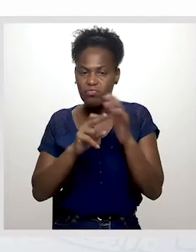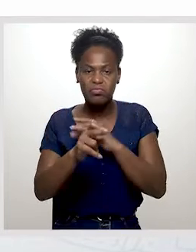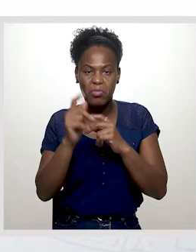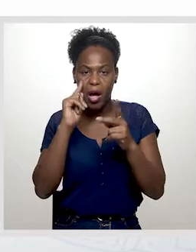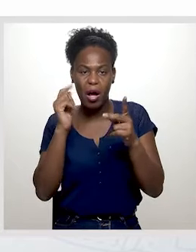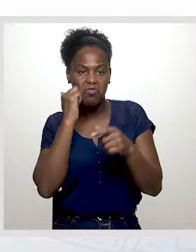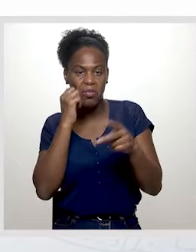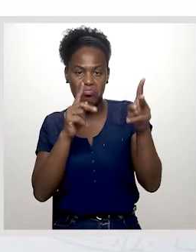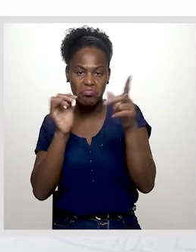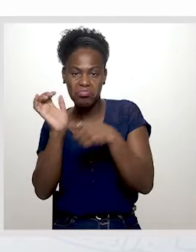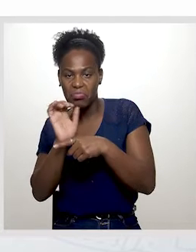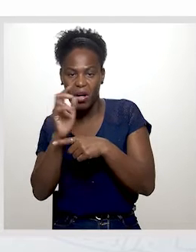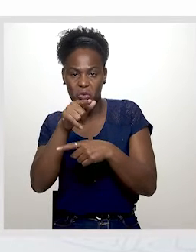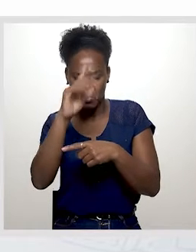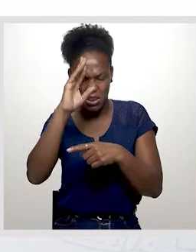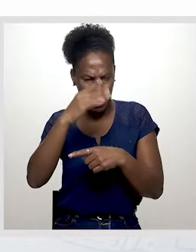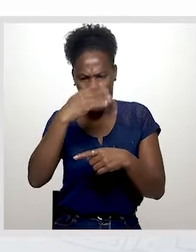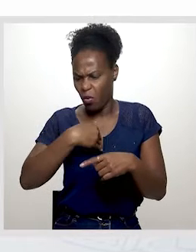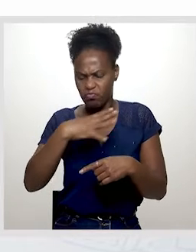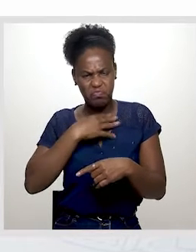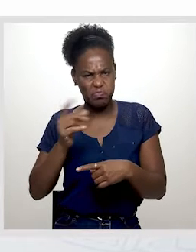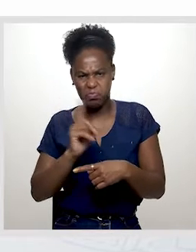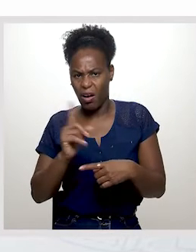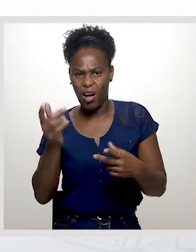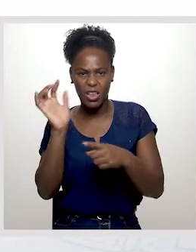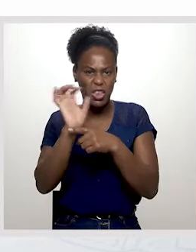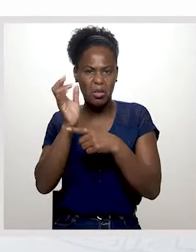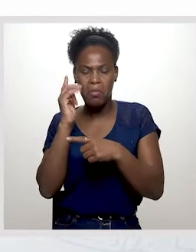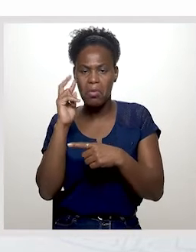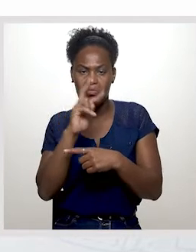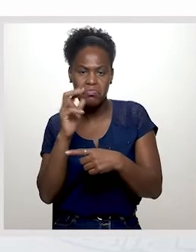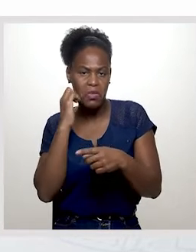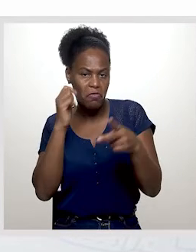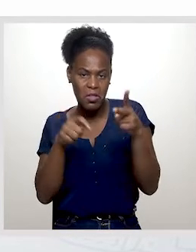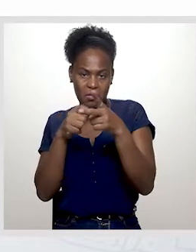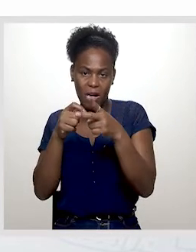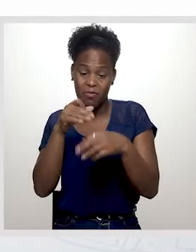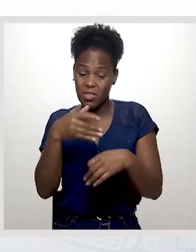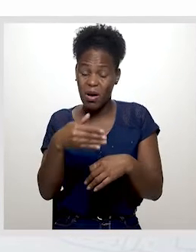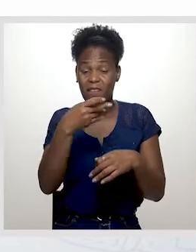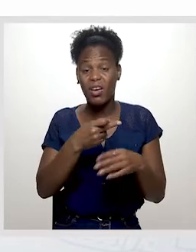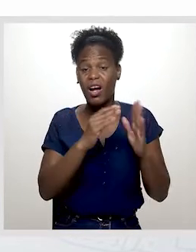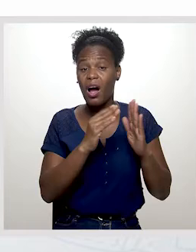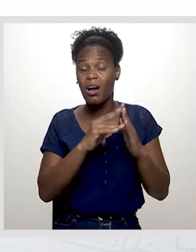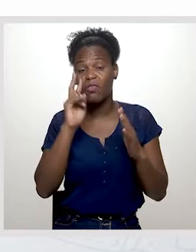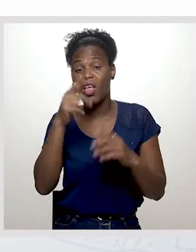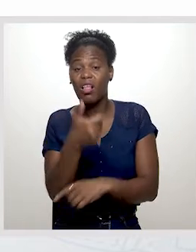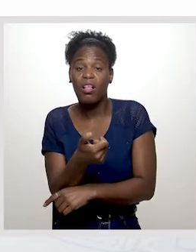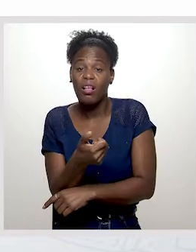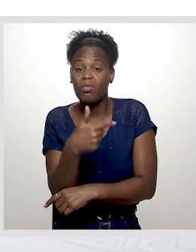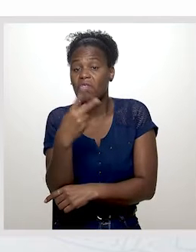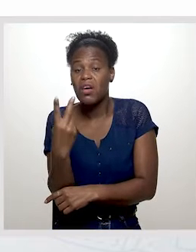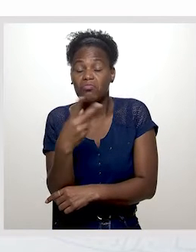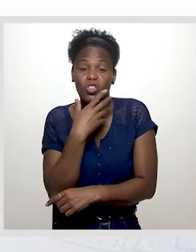cinéma. Tu sais que je n'aime pas du tout le cinéma. Le week-end, je reste à la maison. Je regarde la télé tout